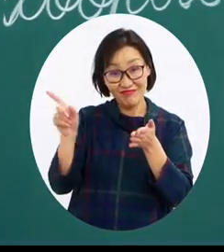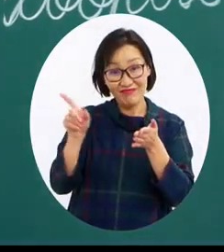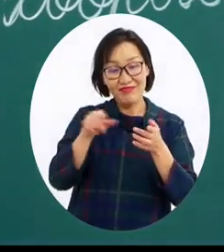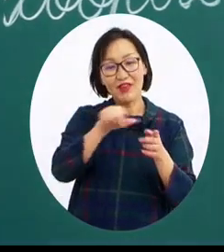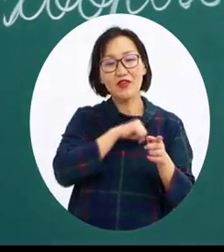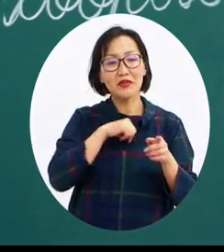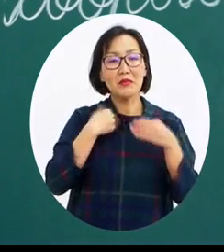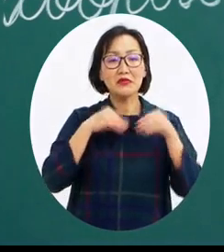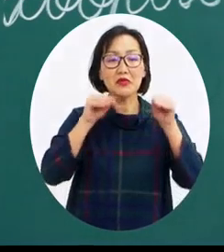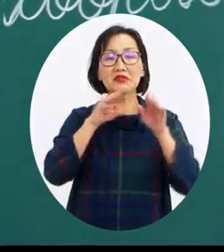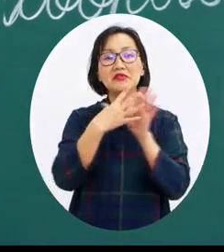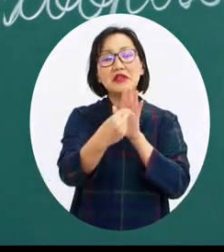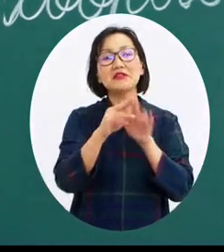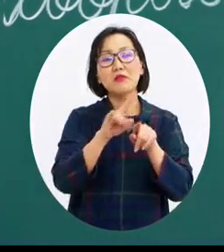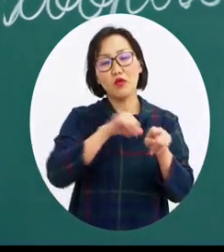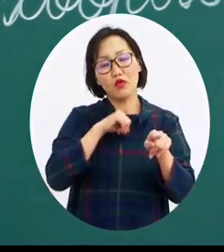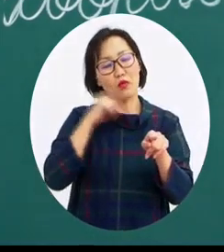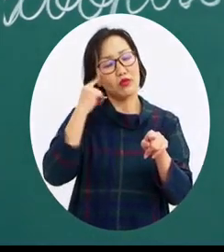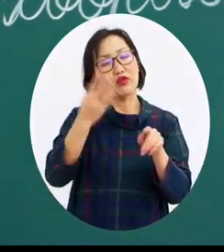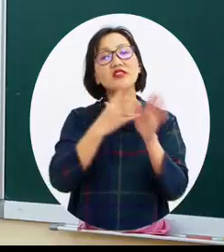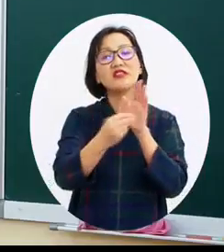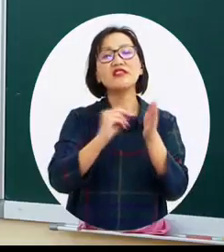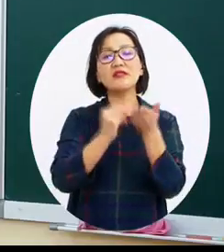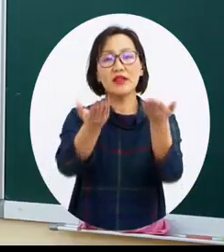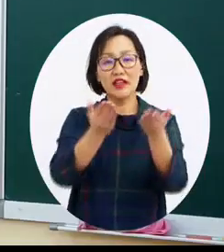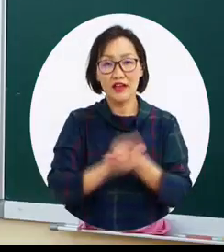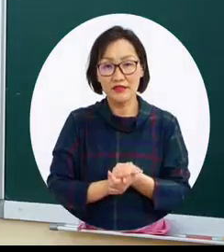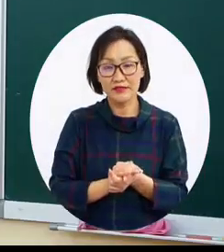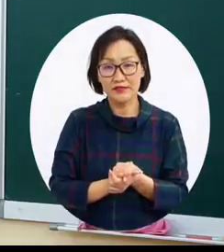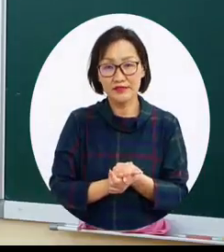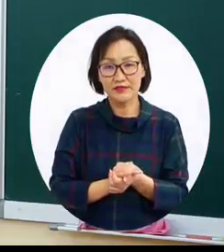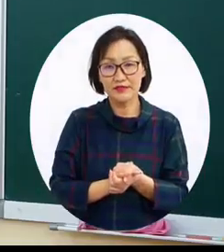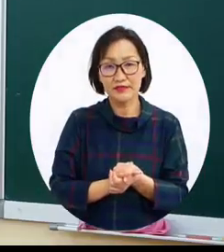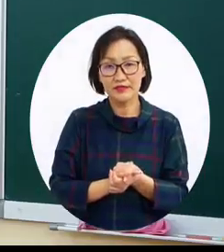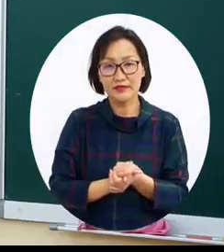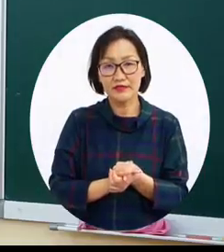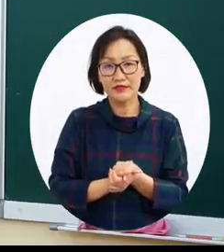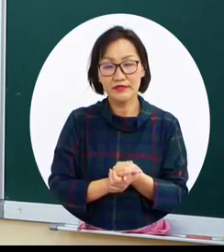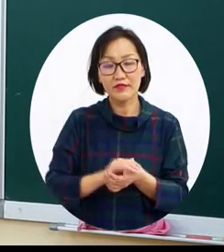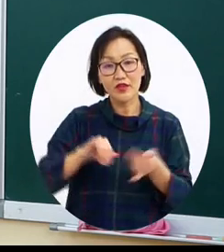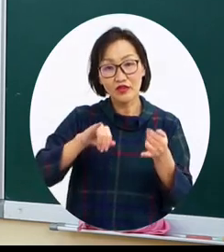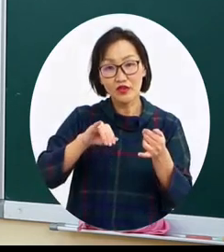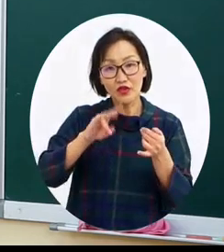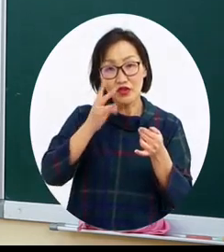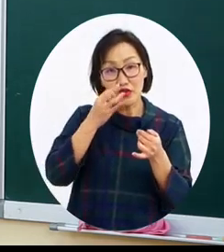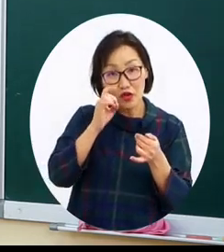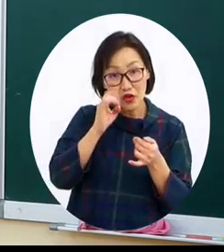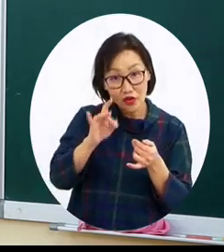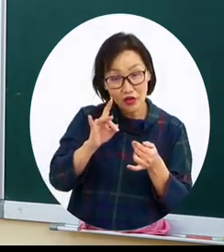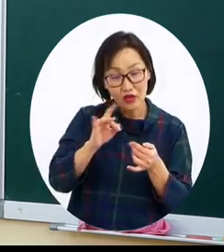зааснаар тэмдэглээрэй за. За нөхөртөө ойролцоо утгатай үг юу гэж болох вэ? Жишээлэн бол нөхөр